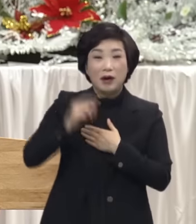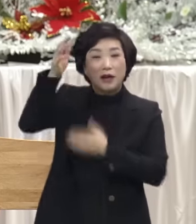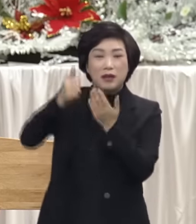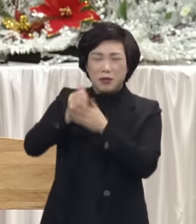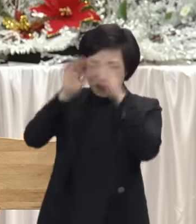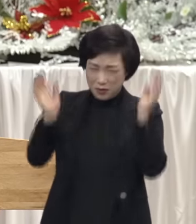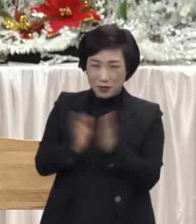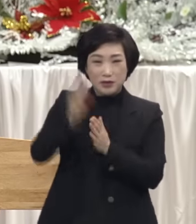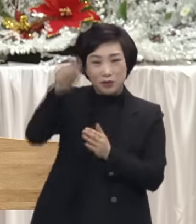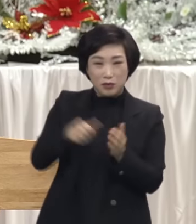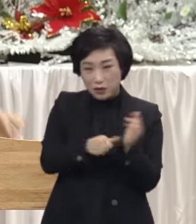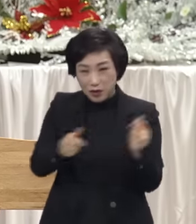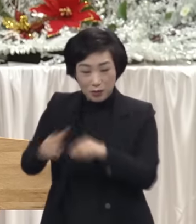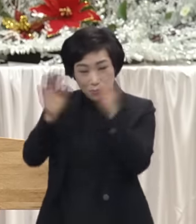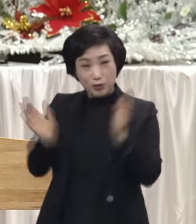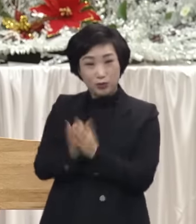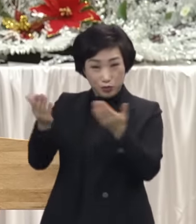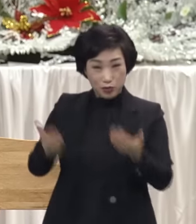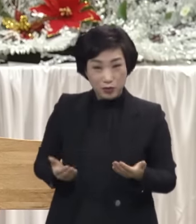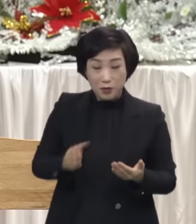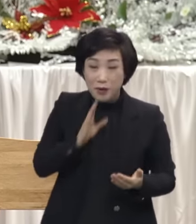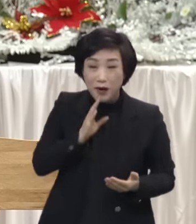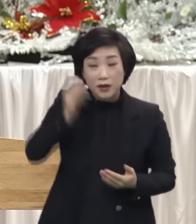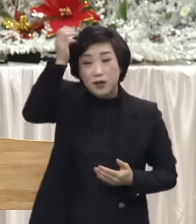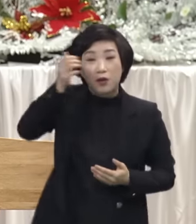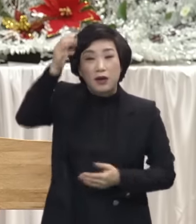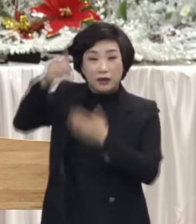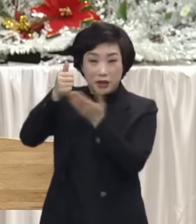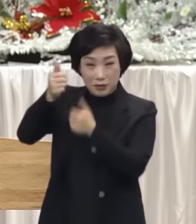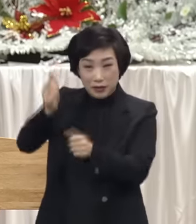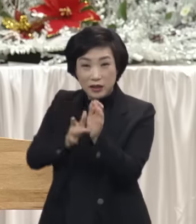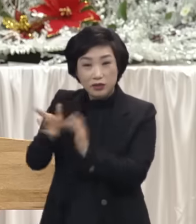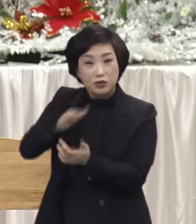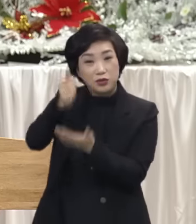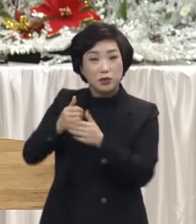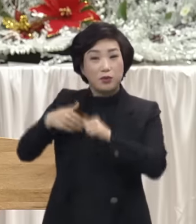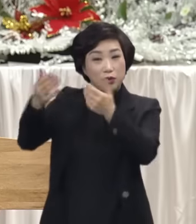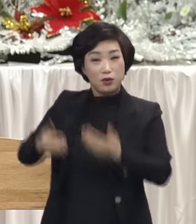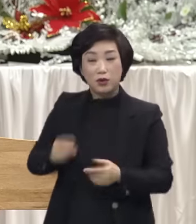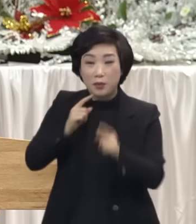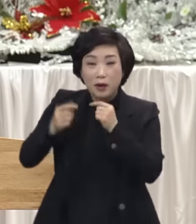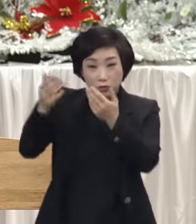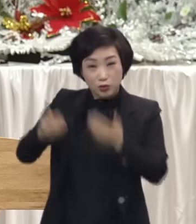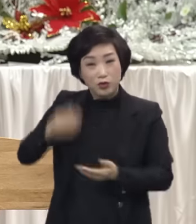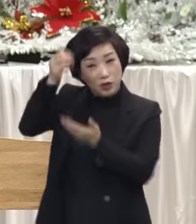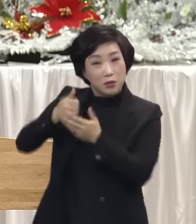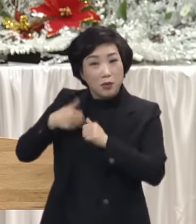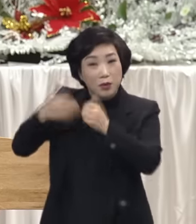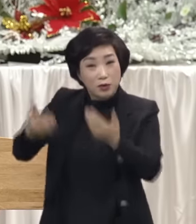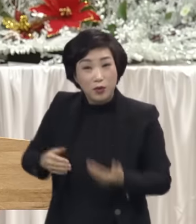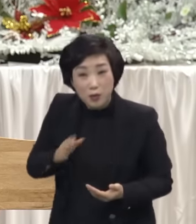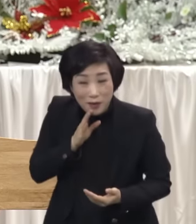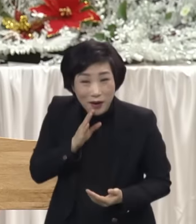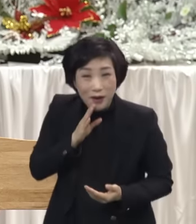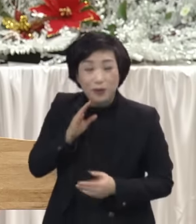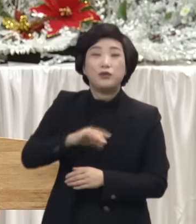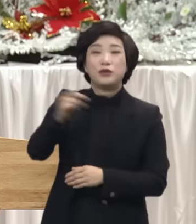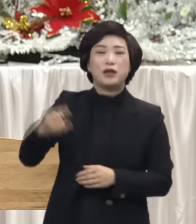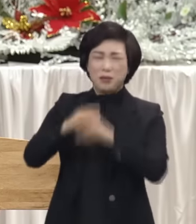가꾸시고 우리 영혼은 하나님의 아들 예수들을 주셔서 말씀을 주시고 성령을 보내주시고 정말로